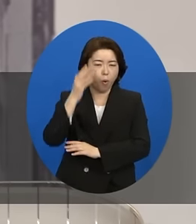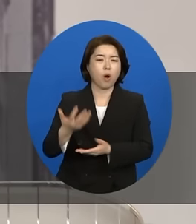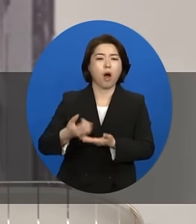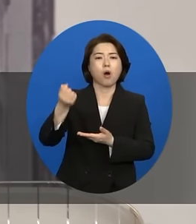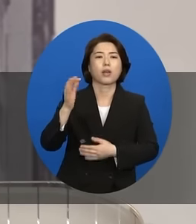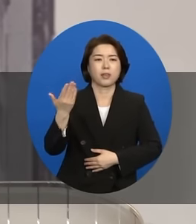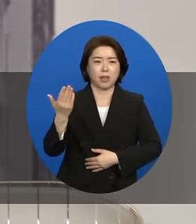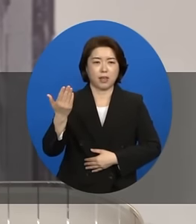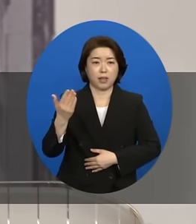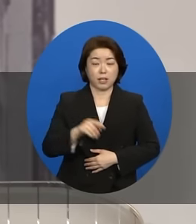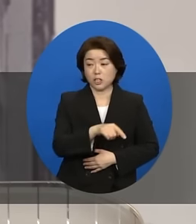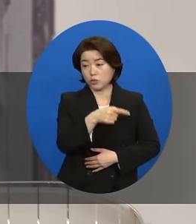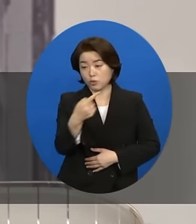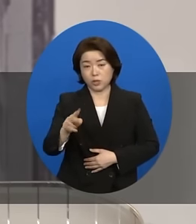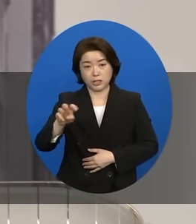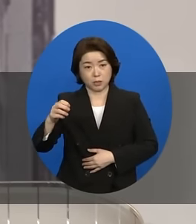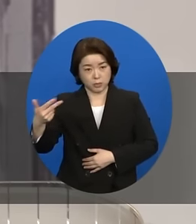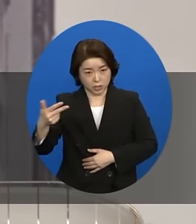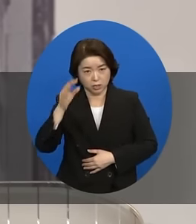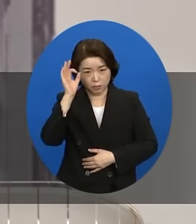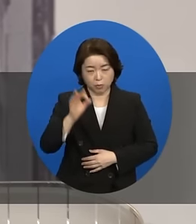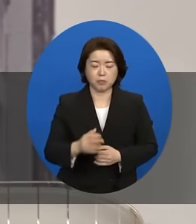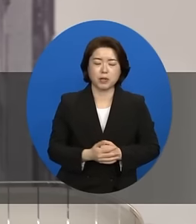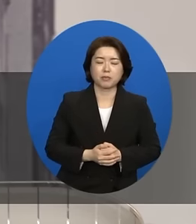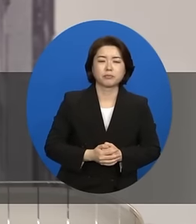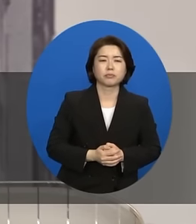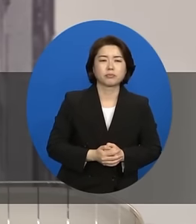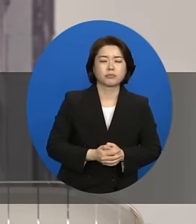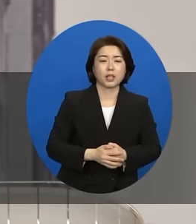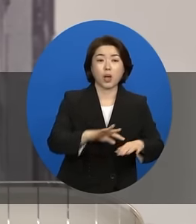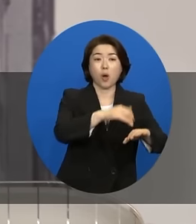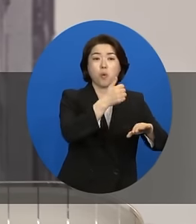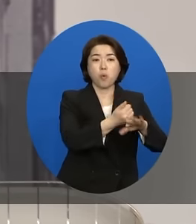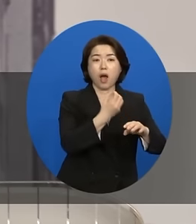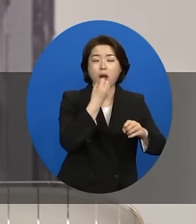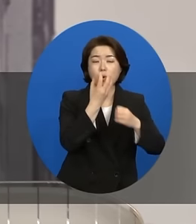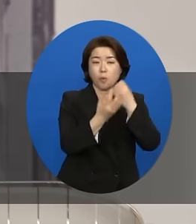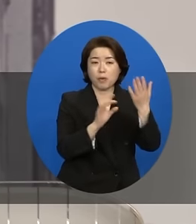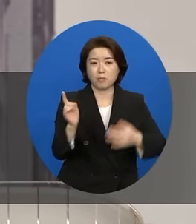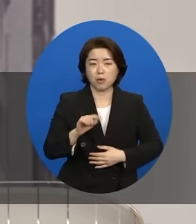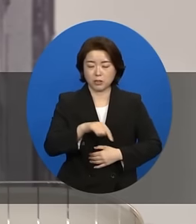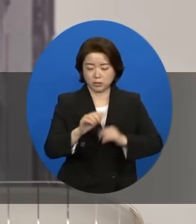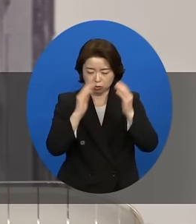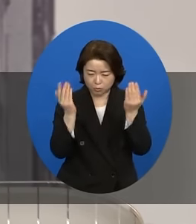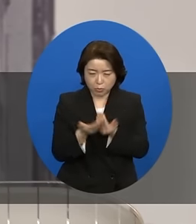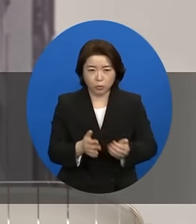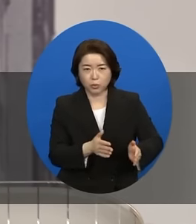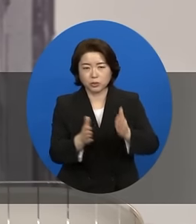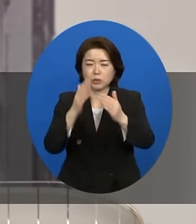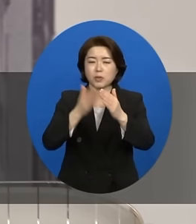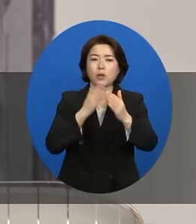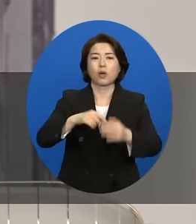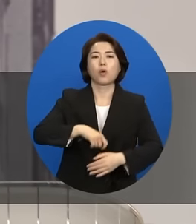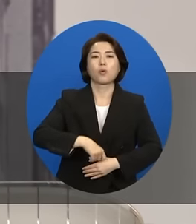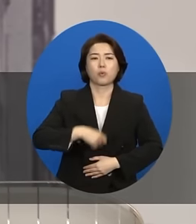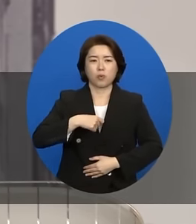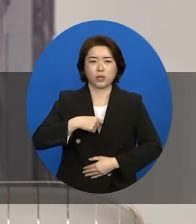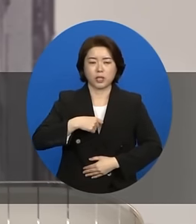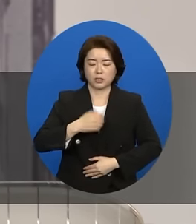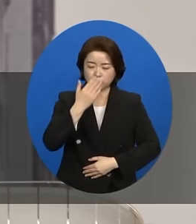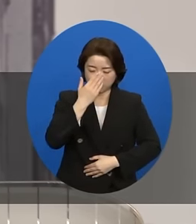뒤에 37절에 느부갓네살 왕인 이렇게 고백해요. 그의 모든 길은 공의로우니 그는 교만한 이를